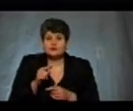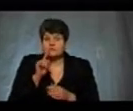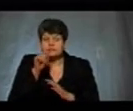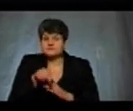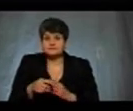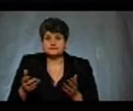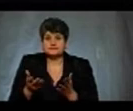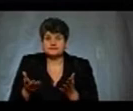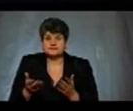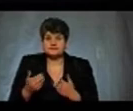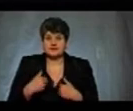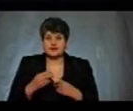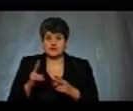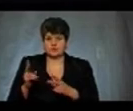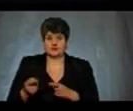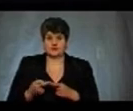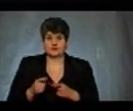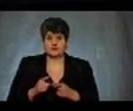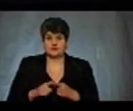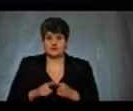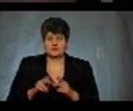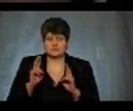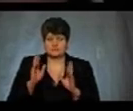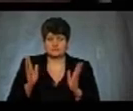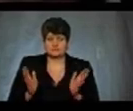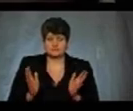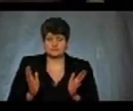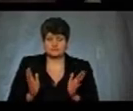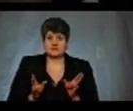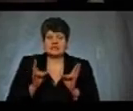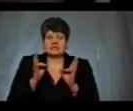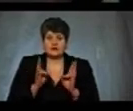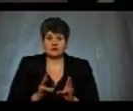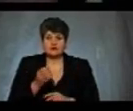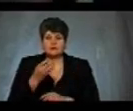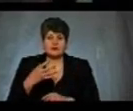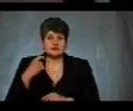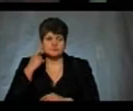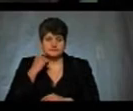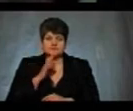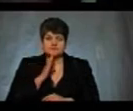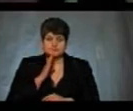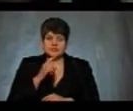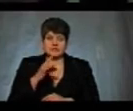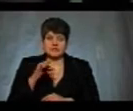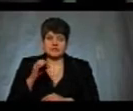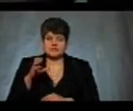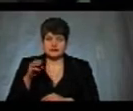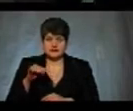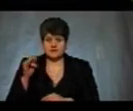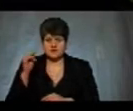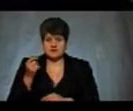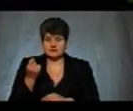був, це звичайно, що ніхто поняття не має. Травмована 15-річна Христина Гузак